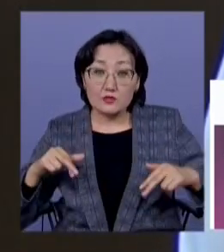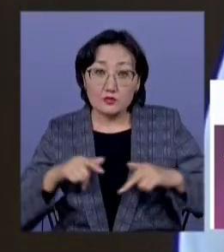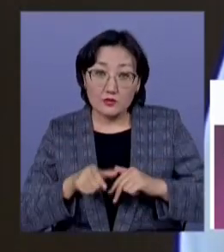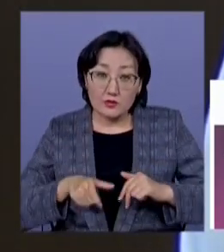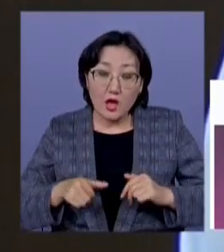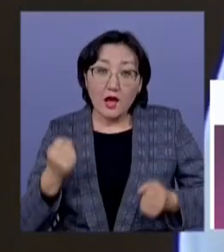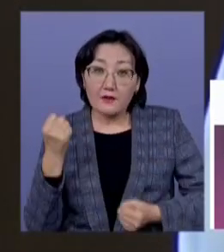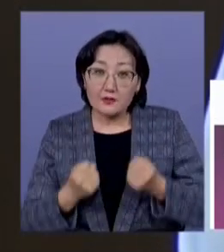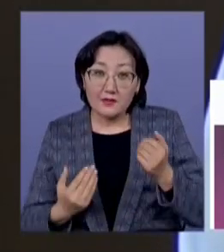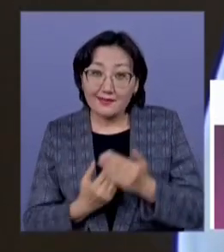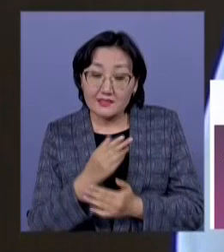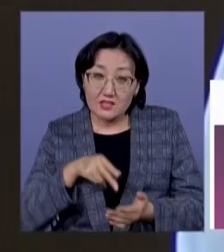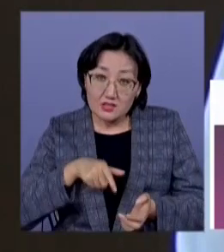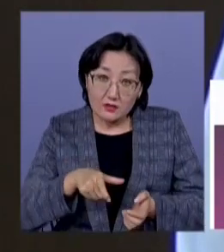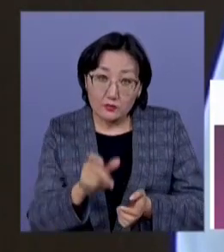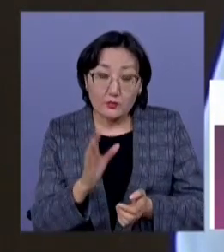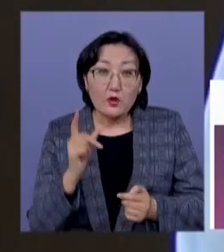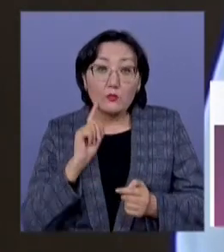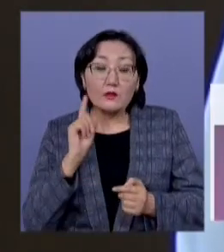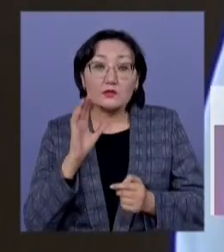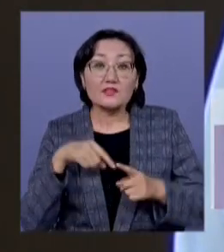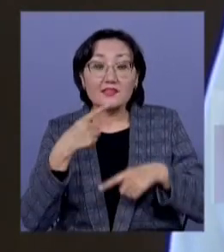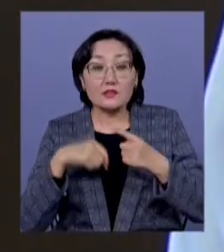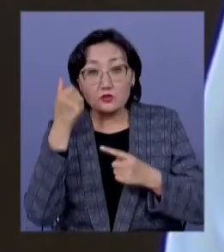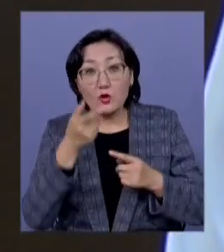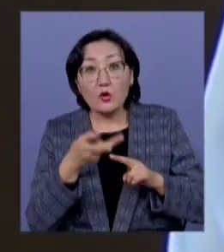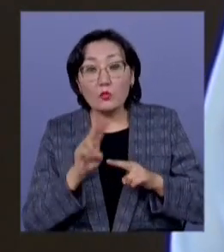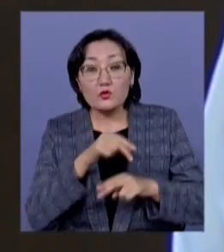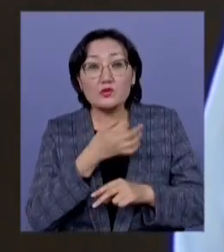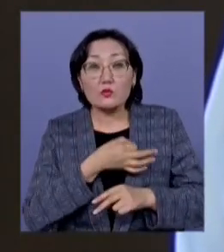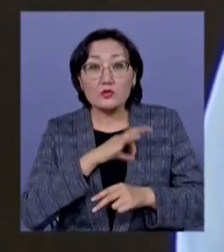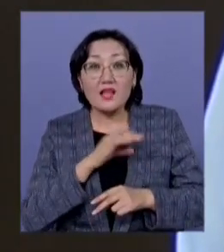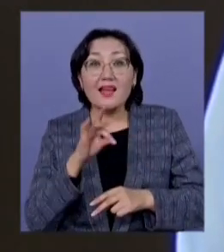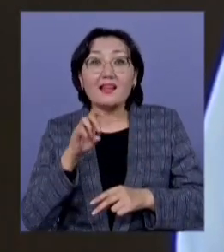автомобиль жолақтары қайта сызылады. Бұл уақытша, себебі келер жылы осы көшеде ЛРТ құрылысы басталады.